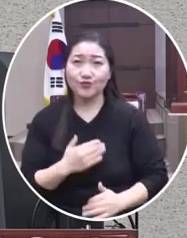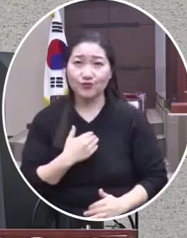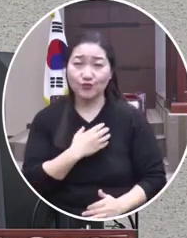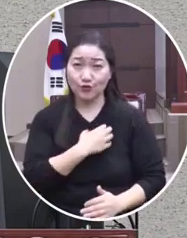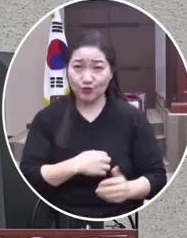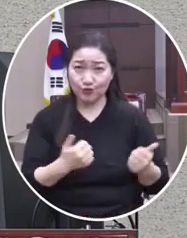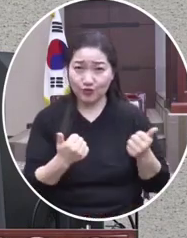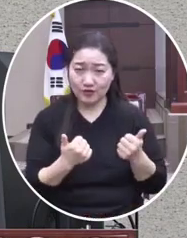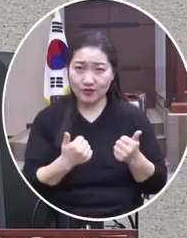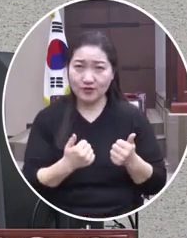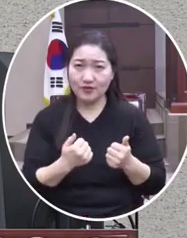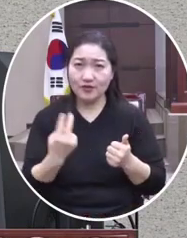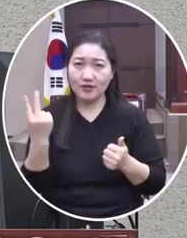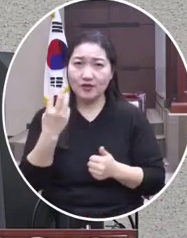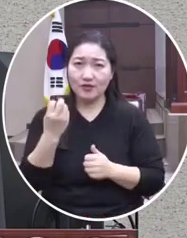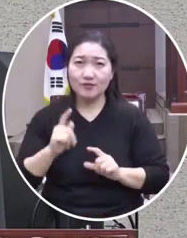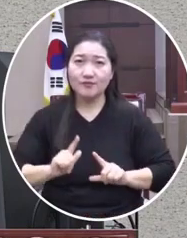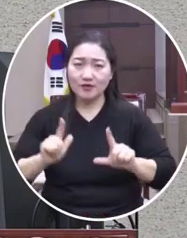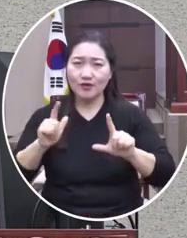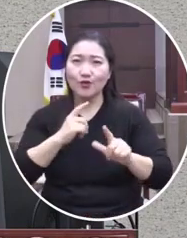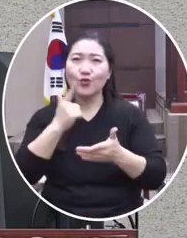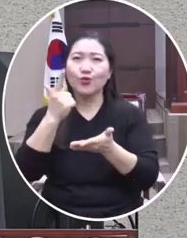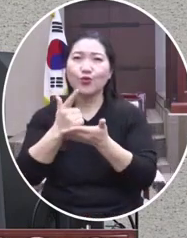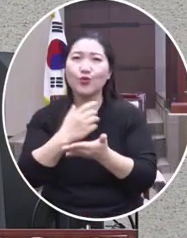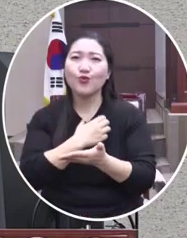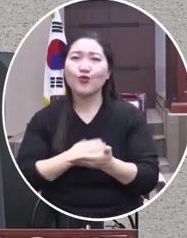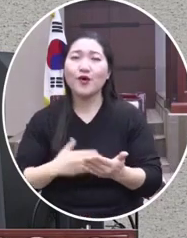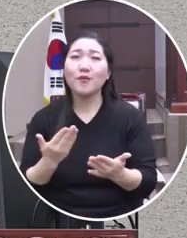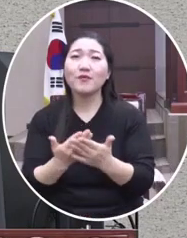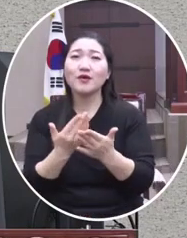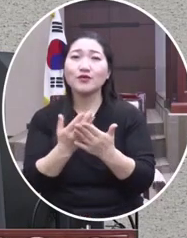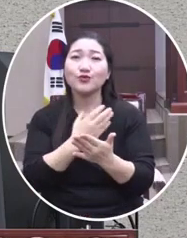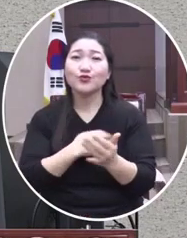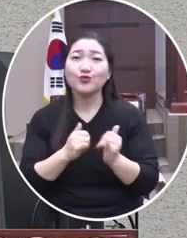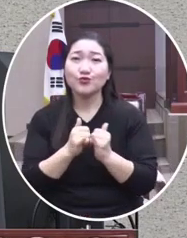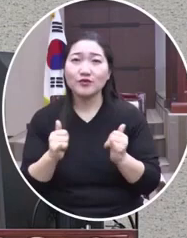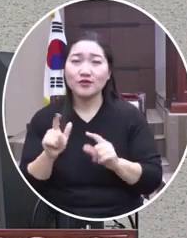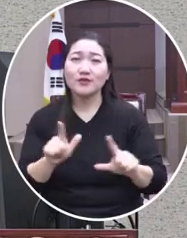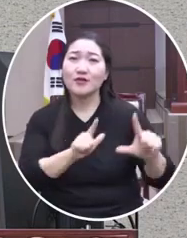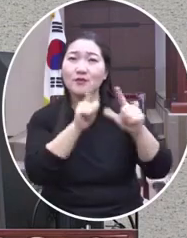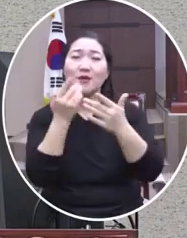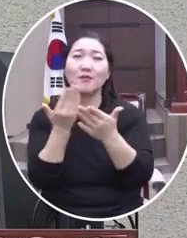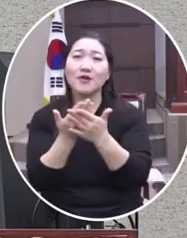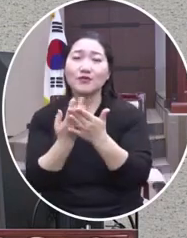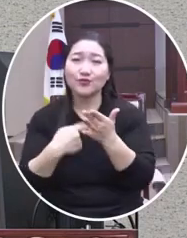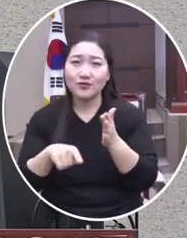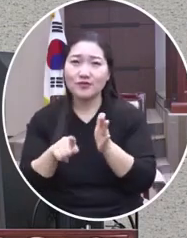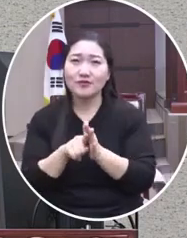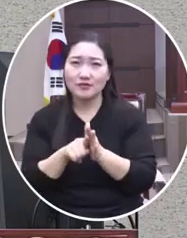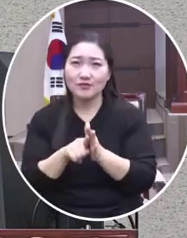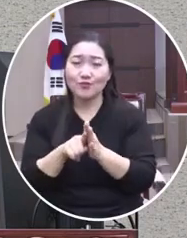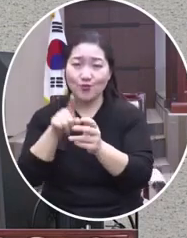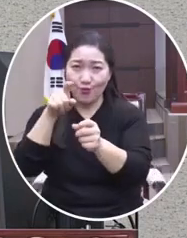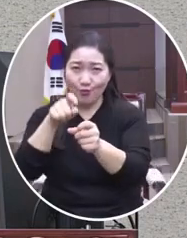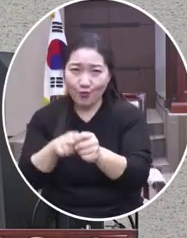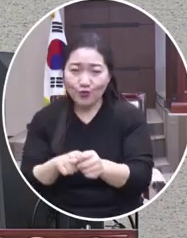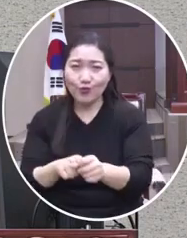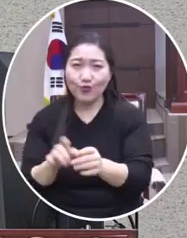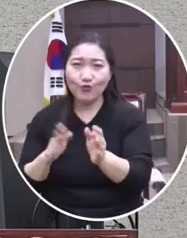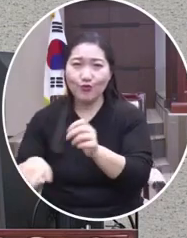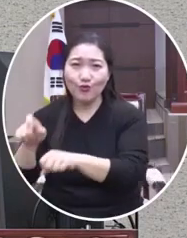2024 년도에 노구의 발전과 국민의 일실 향상을 최우선 목표로